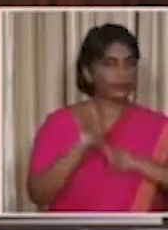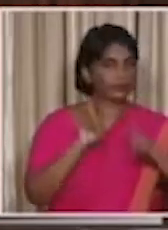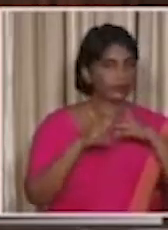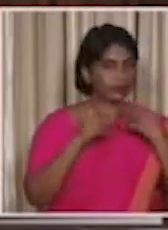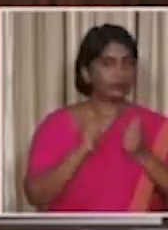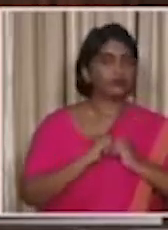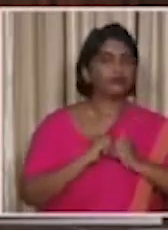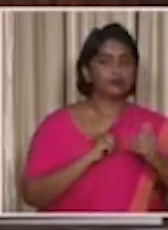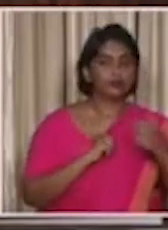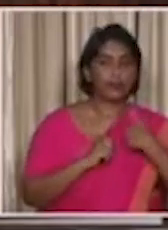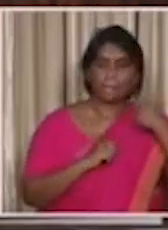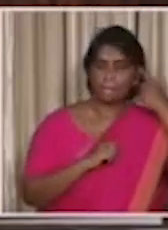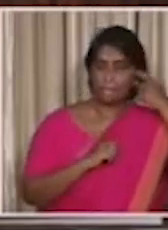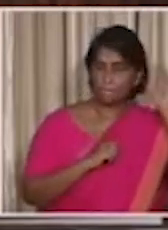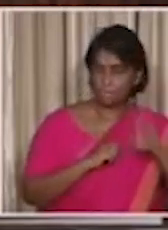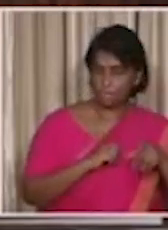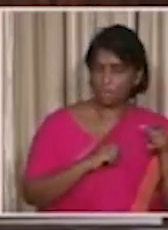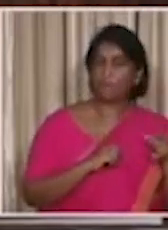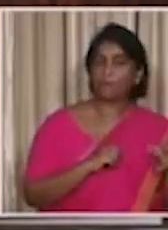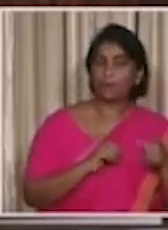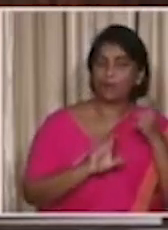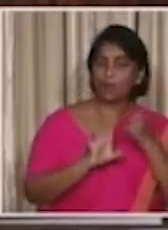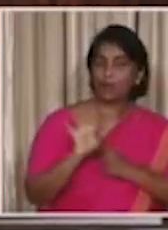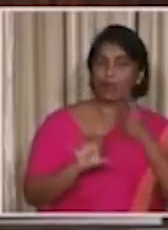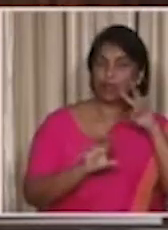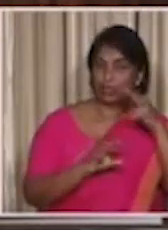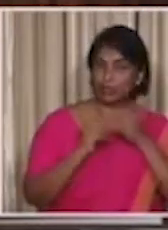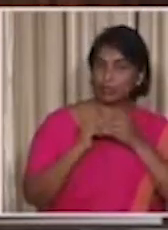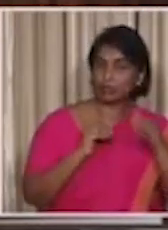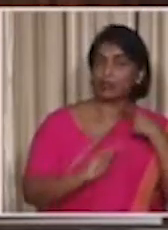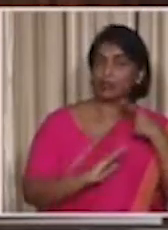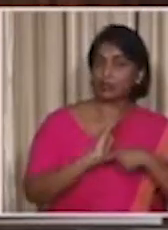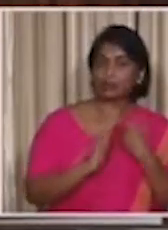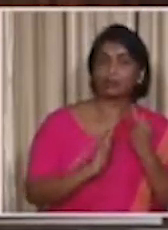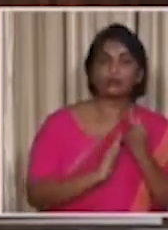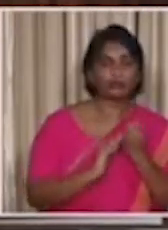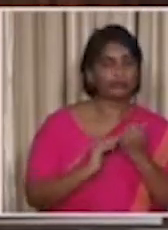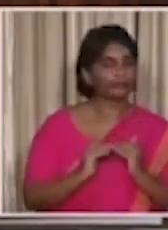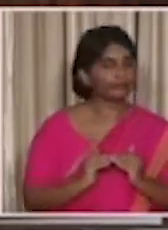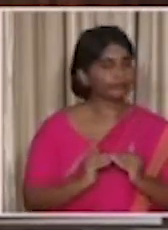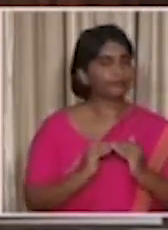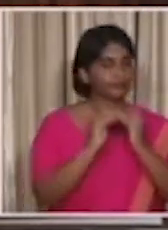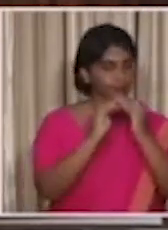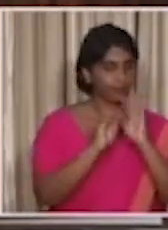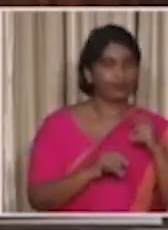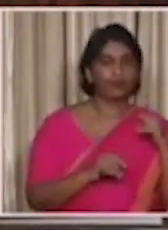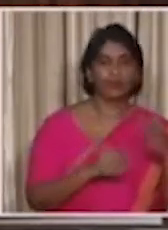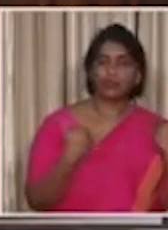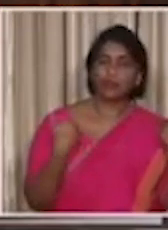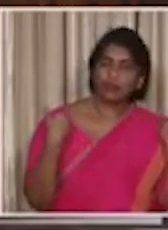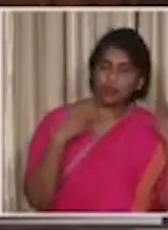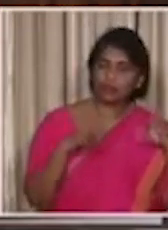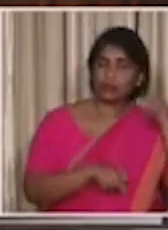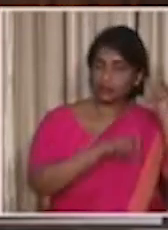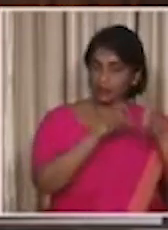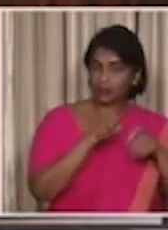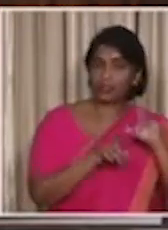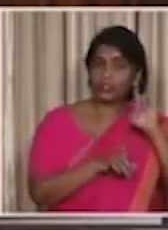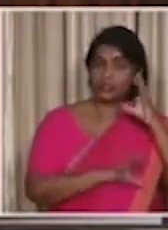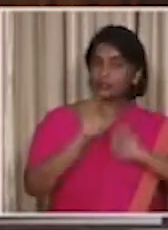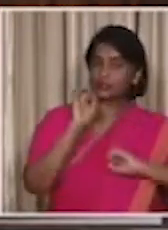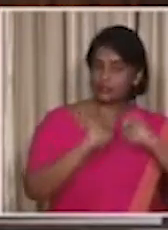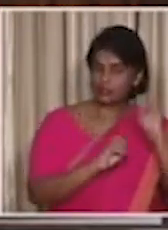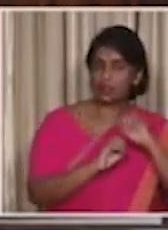පියවර ගැනීමට අපේක්ෂා කරනවා. වසර 200ක් පුර ලාංකේය ආර්ථිකය පෝෂණය කිරීමට වෙහෙසෙන ඔවුන්ට